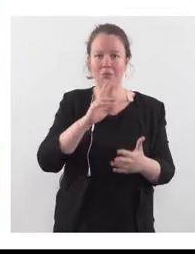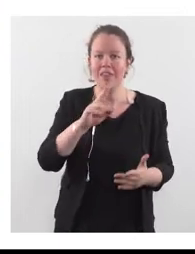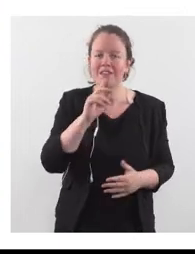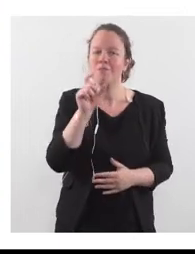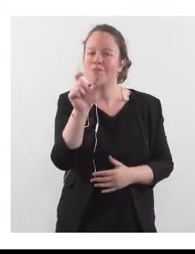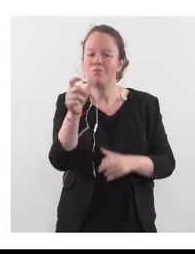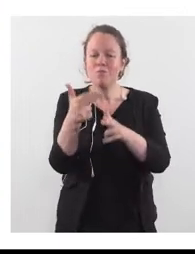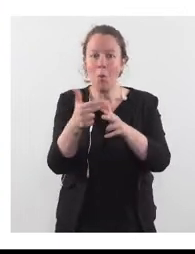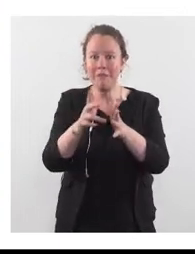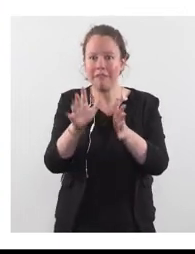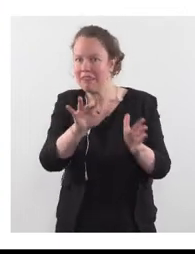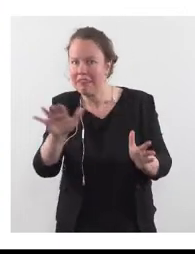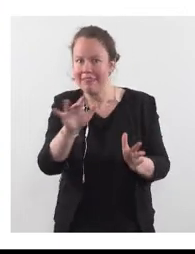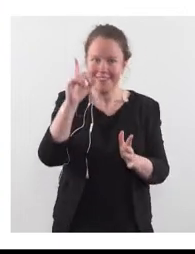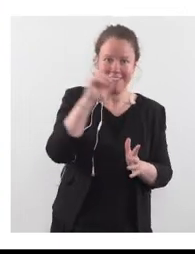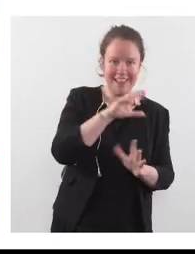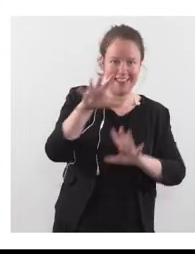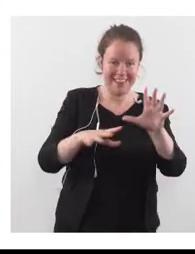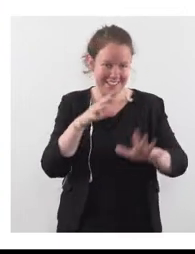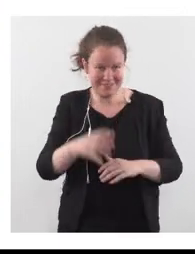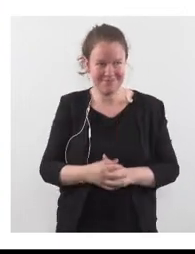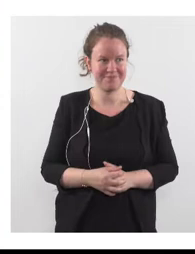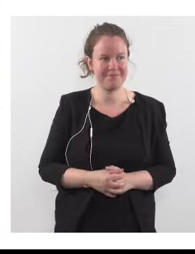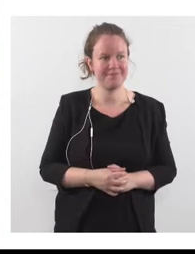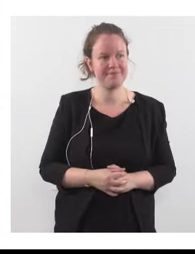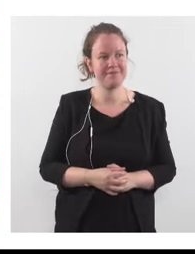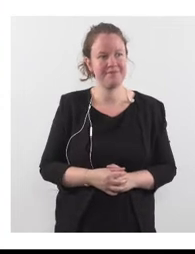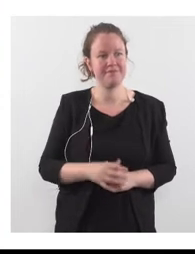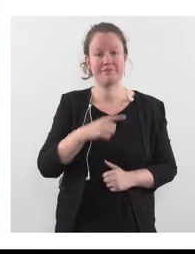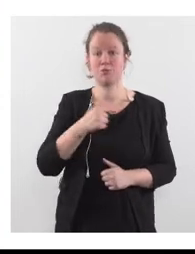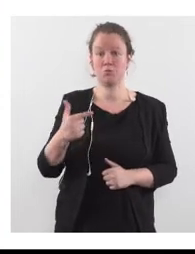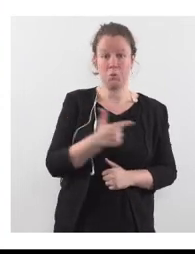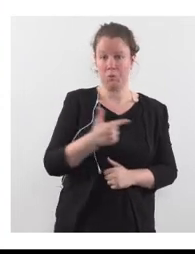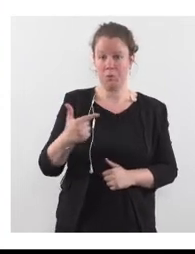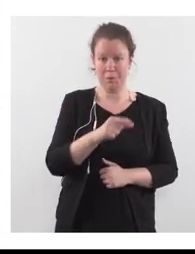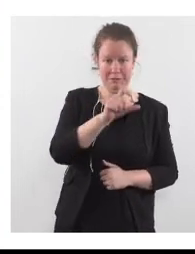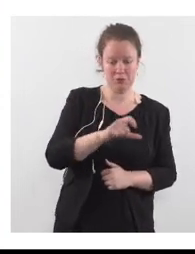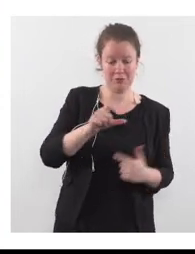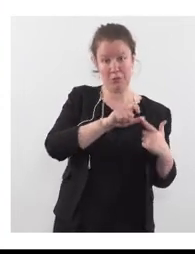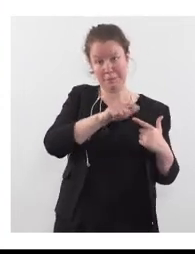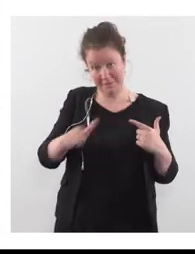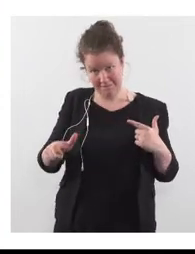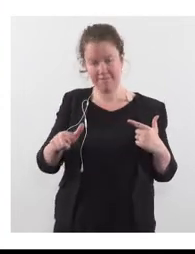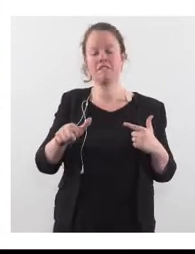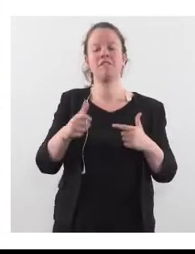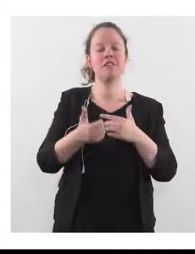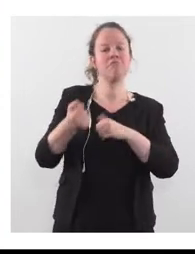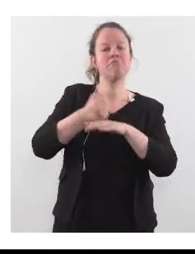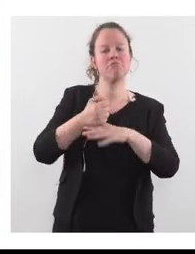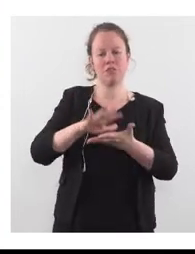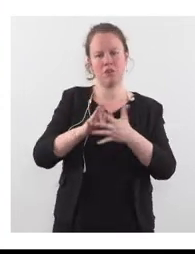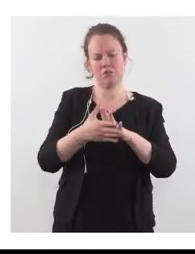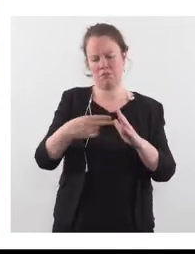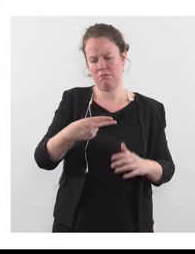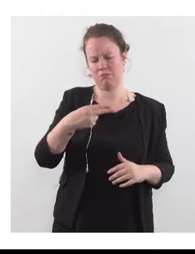noms, chef du contentieux, Ombud pour l'égalité des traitements, et Patrick Charlier, qui est co-directeur d'UNIA, nous présenteront à leur